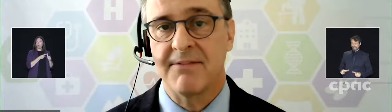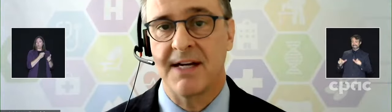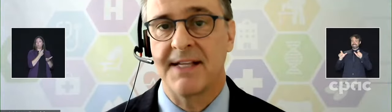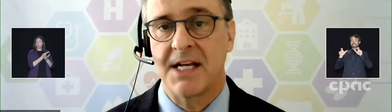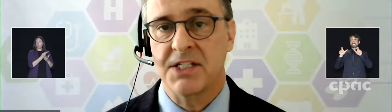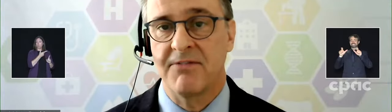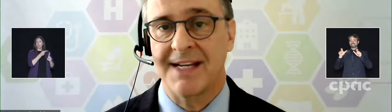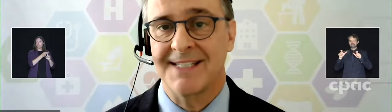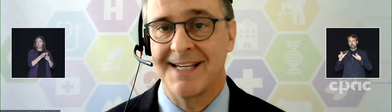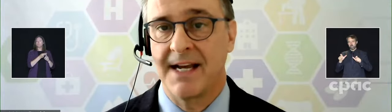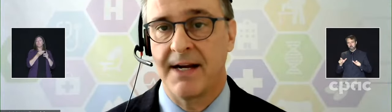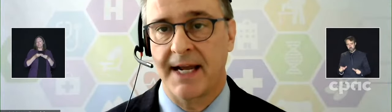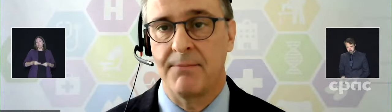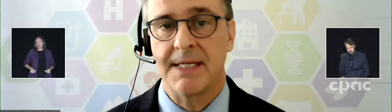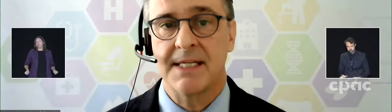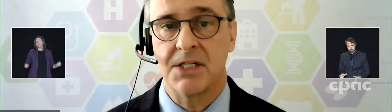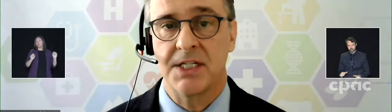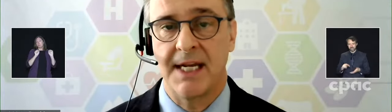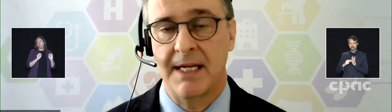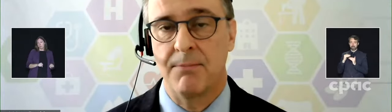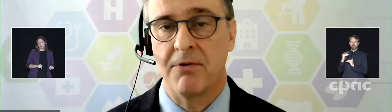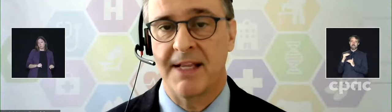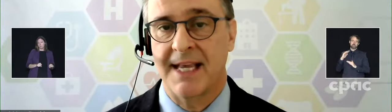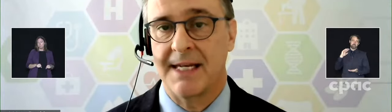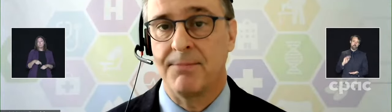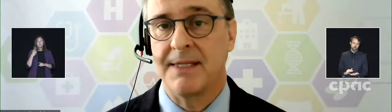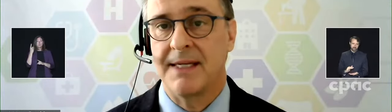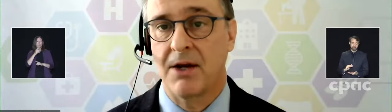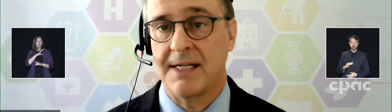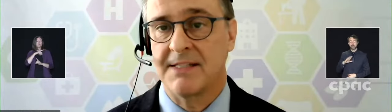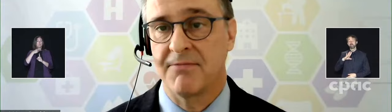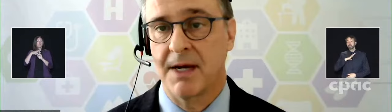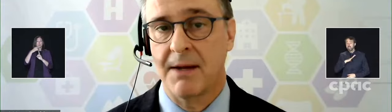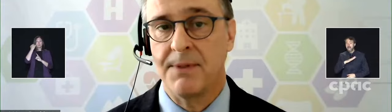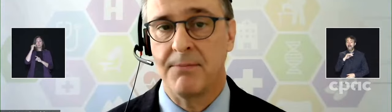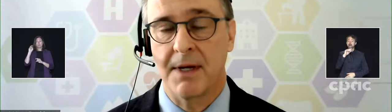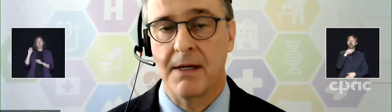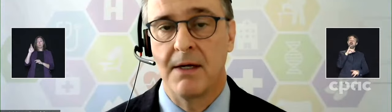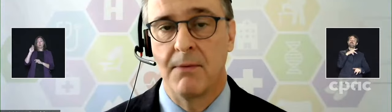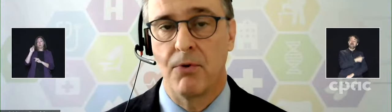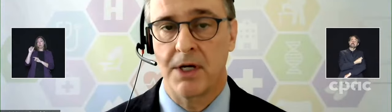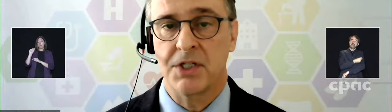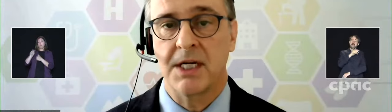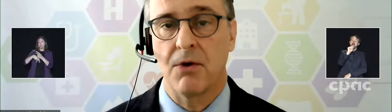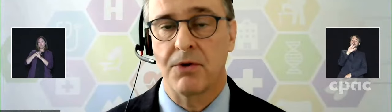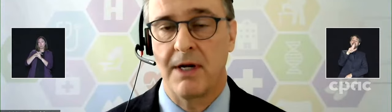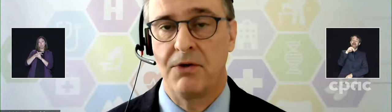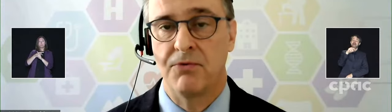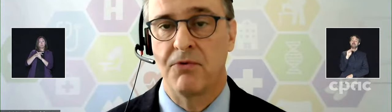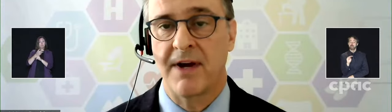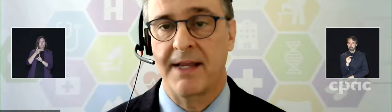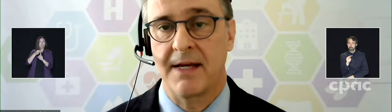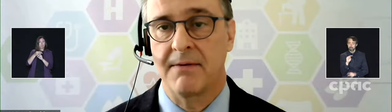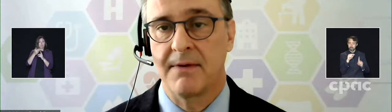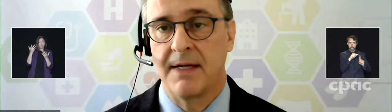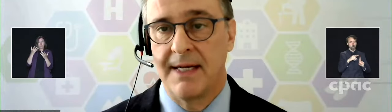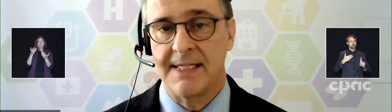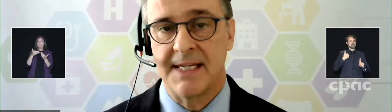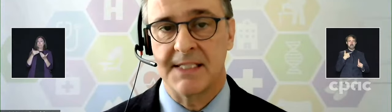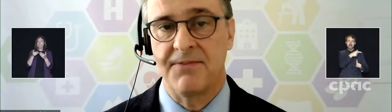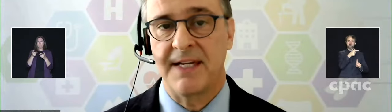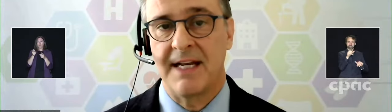L'un des avantages des vaccins à ARN messager est qu'ils peuvent être adaptés relativement rapidement pour agir contre les nouveaux variants.